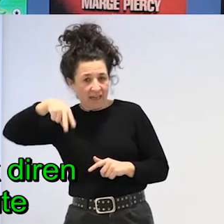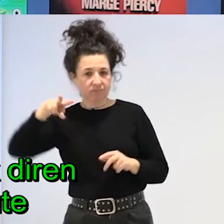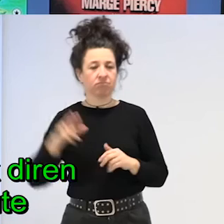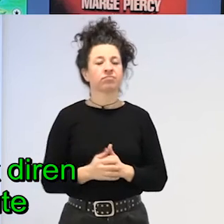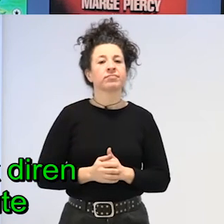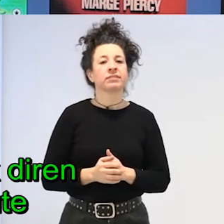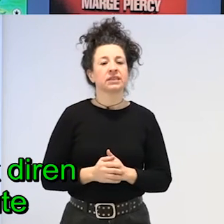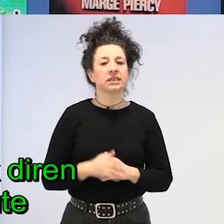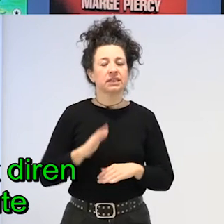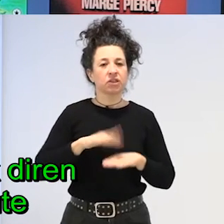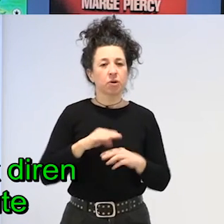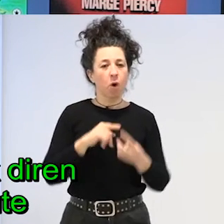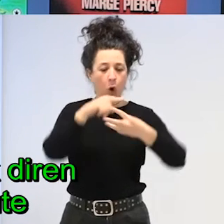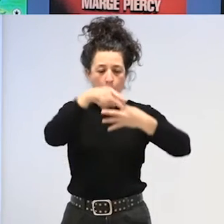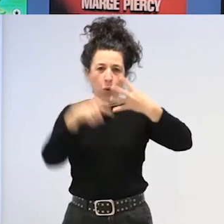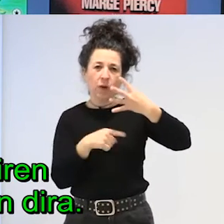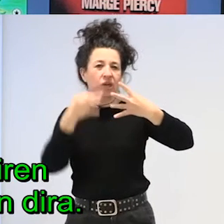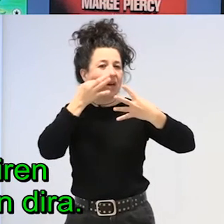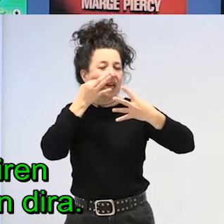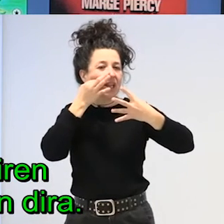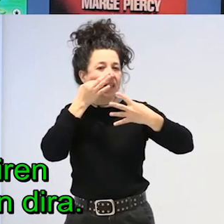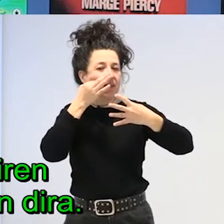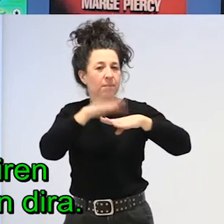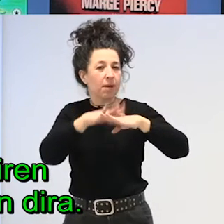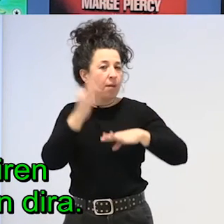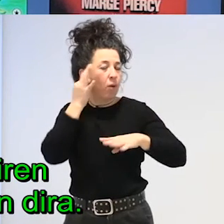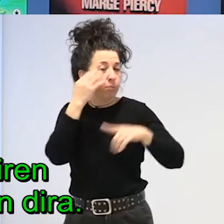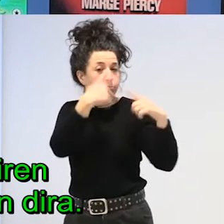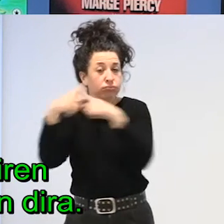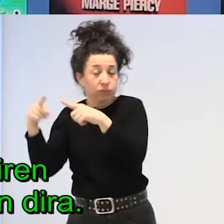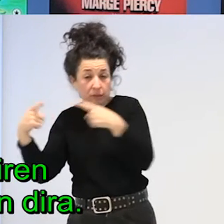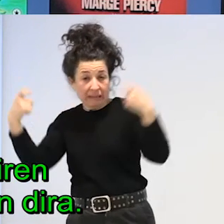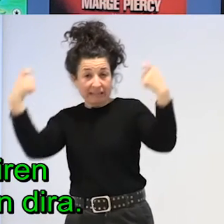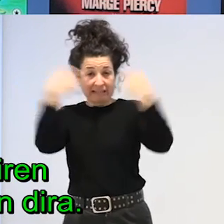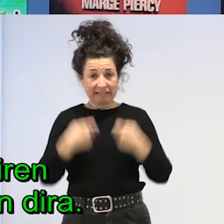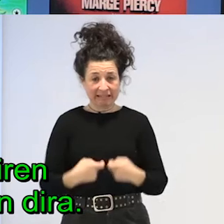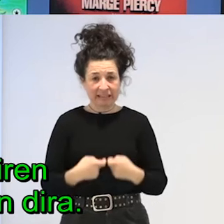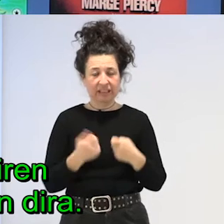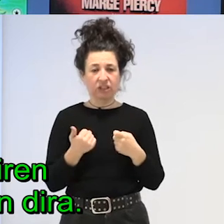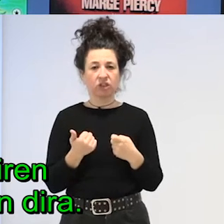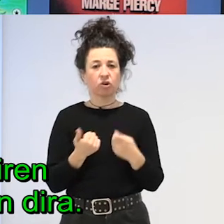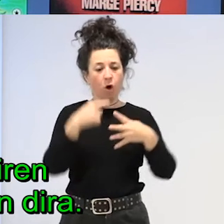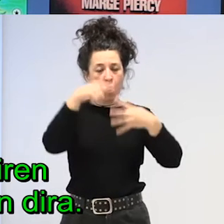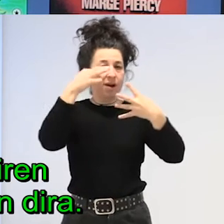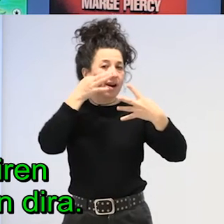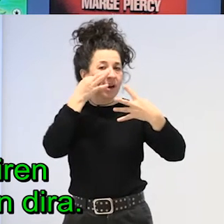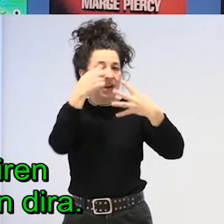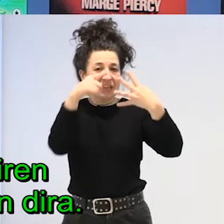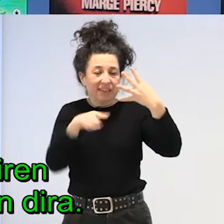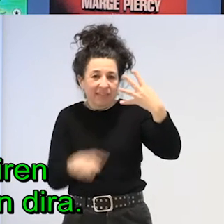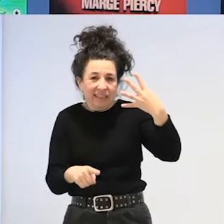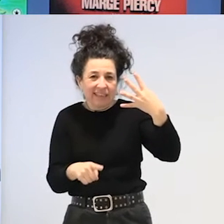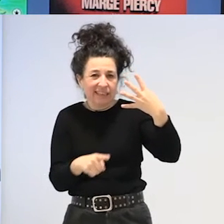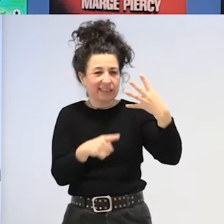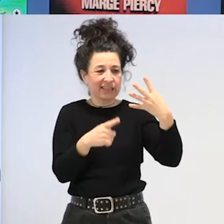lau errealitatek talka egiten dute, eta errealitate bakoitzean bizi diren lau emakume harremanean